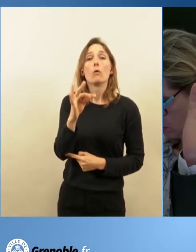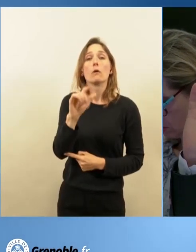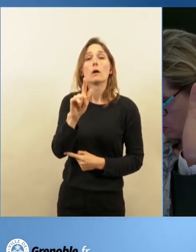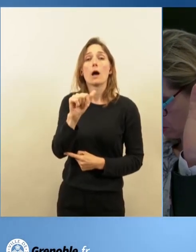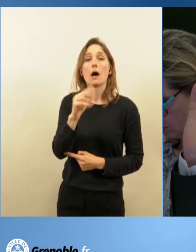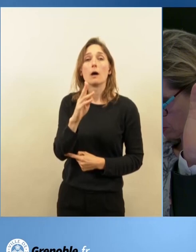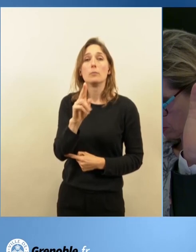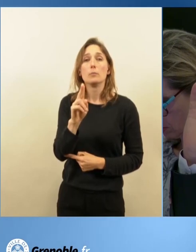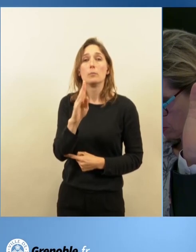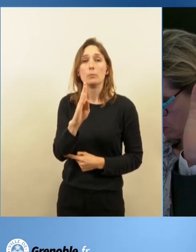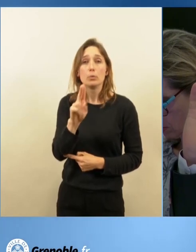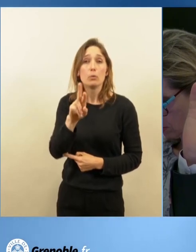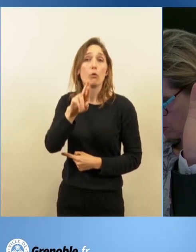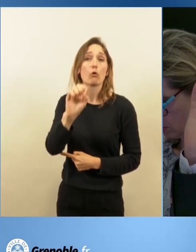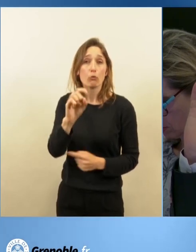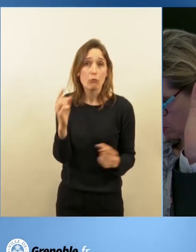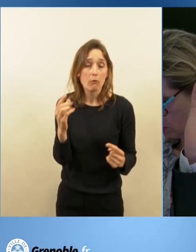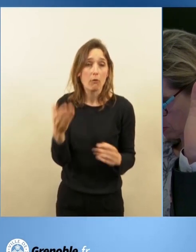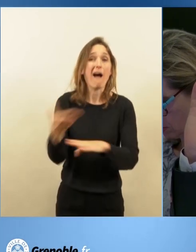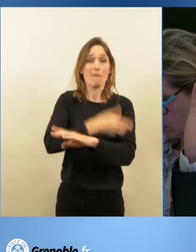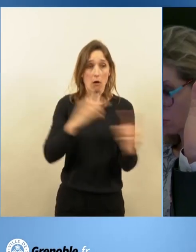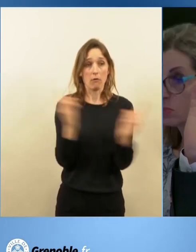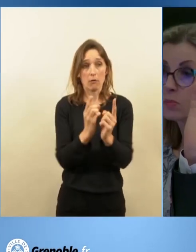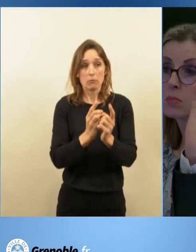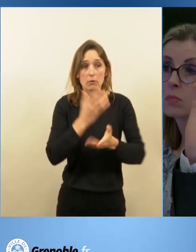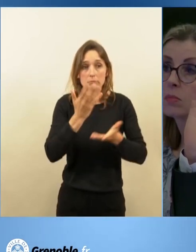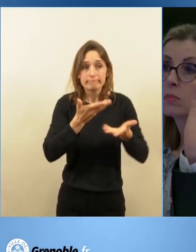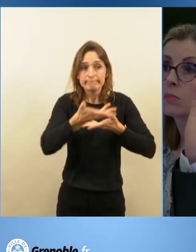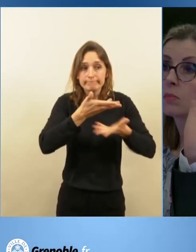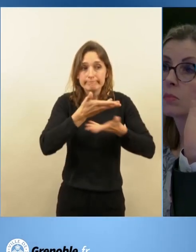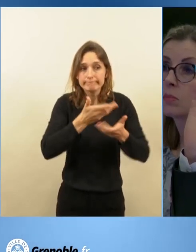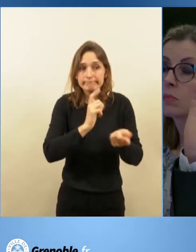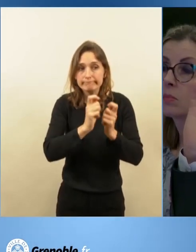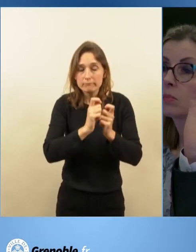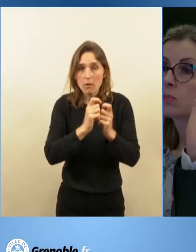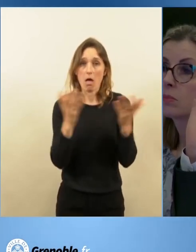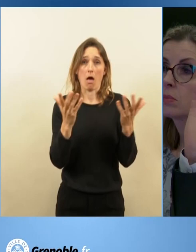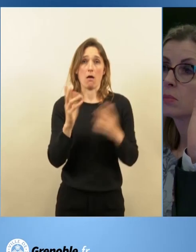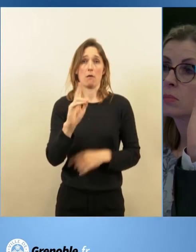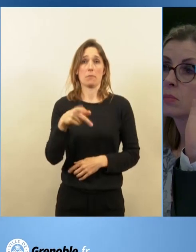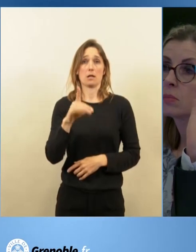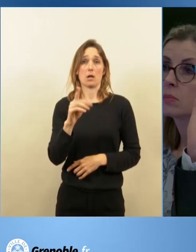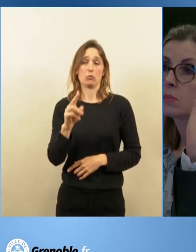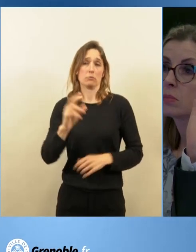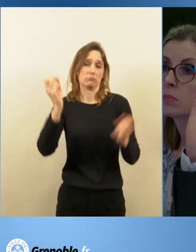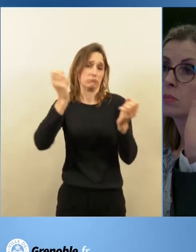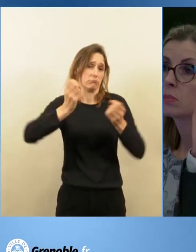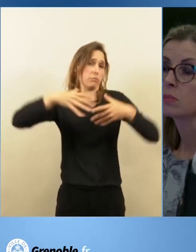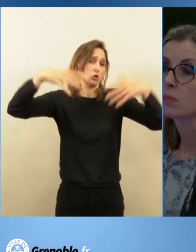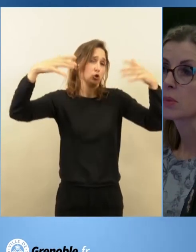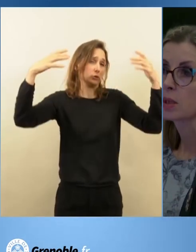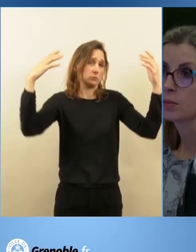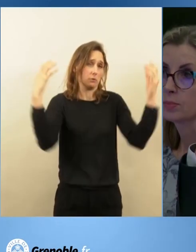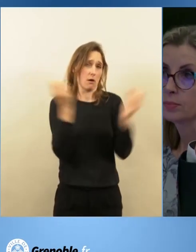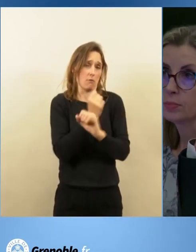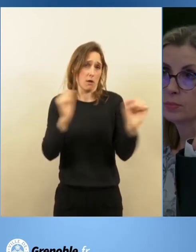ce discours parce que écouter le tour de magie du PDU quand même c'est Monsieur